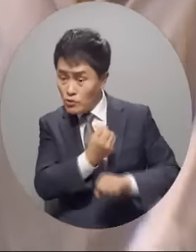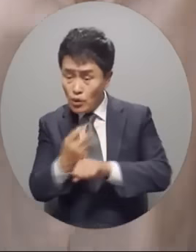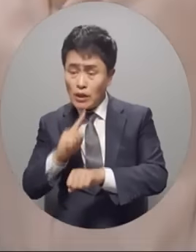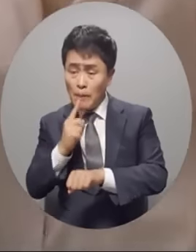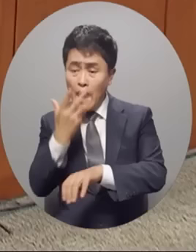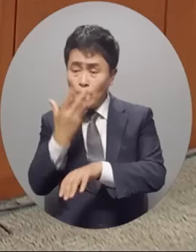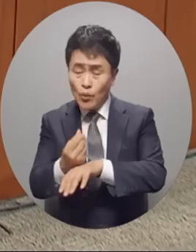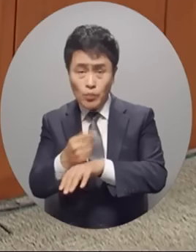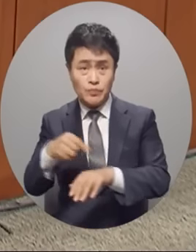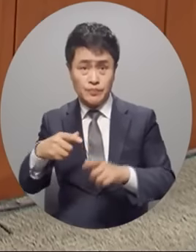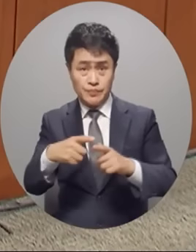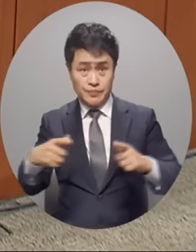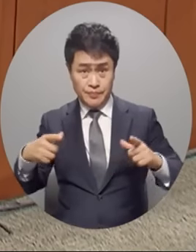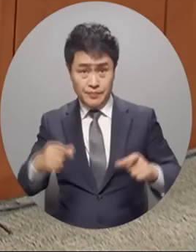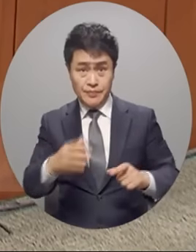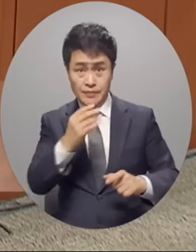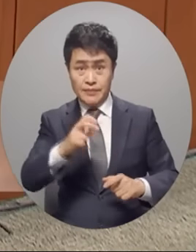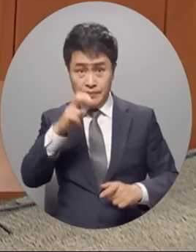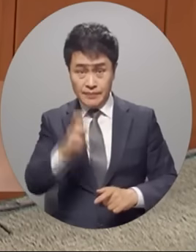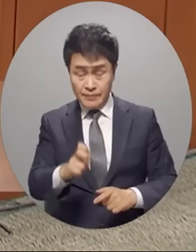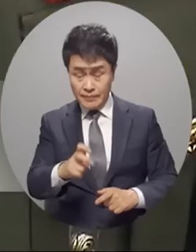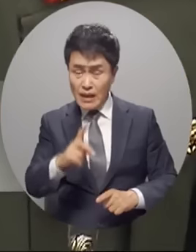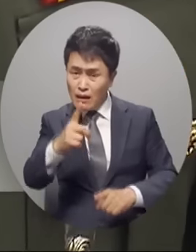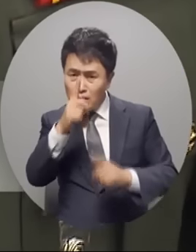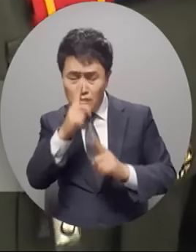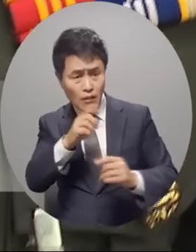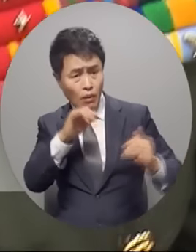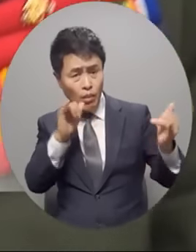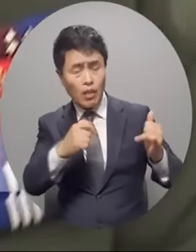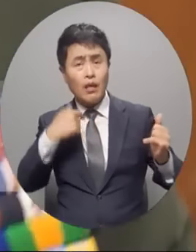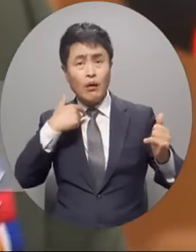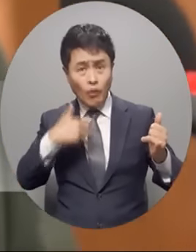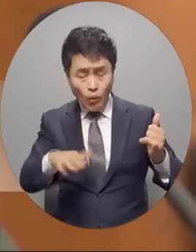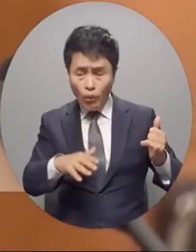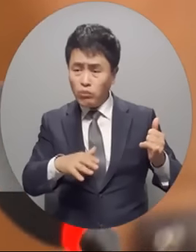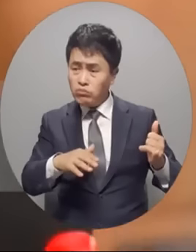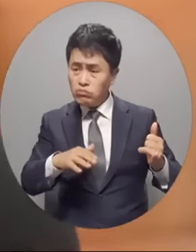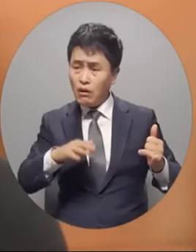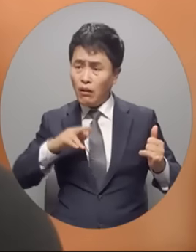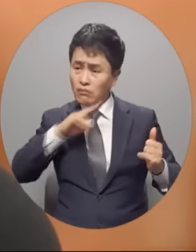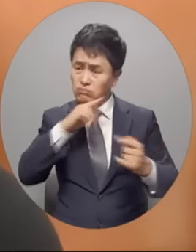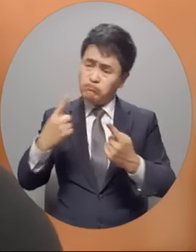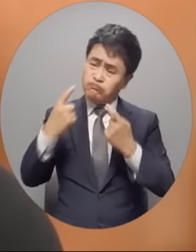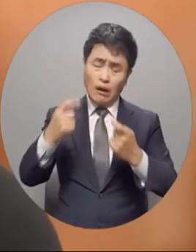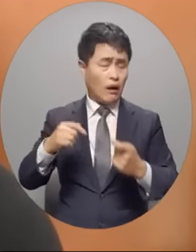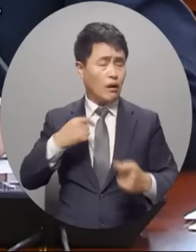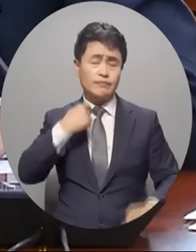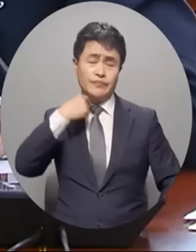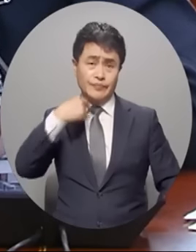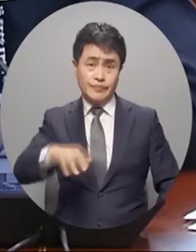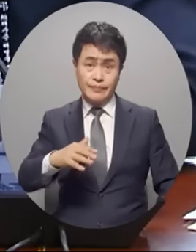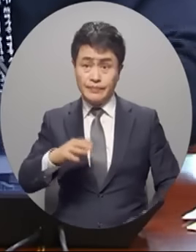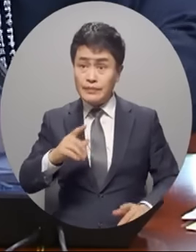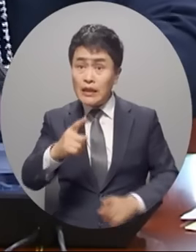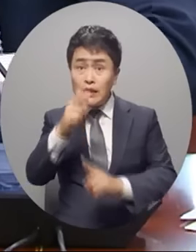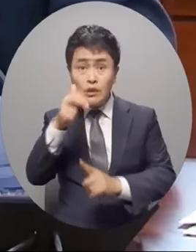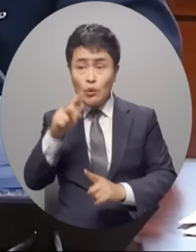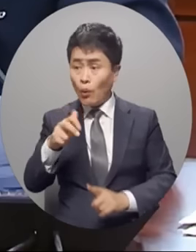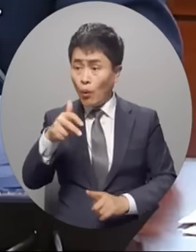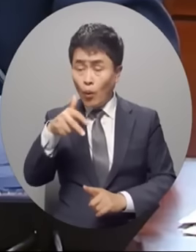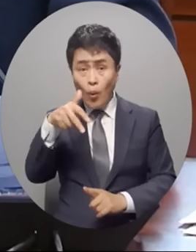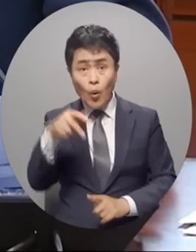파일입니다. 임 전 사단장은 이 씨와 연락한 적도 없다며 의혹을 부인하고 있습니다. 저는 이종호 씨를